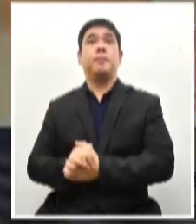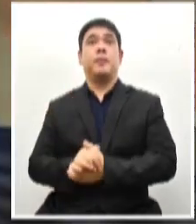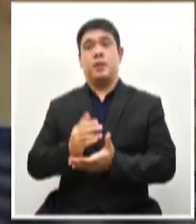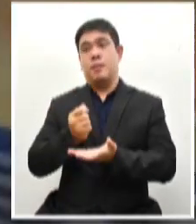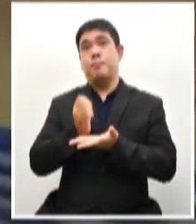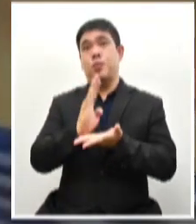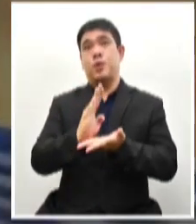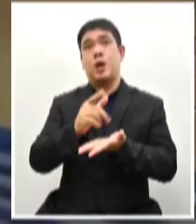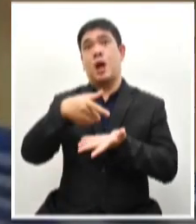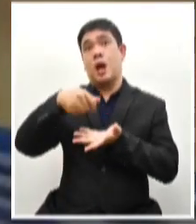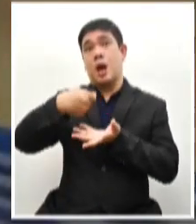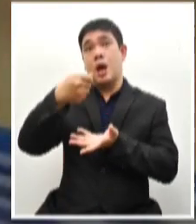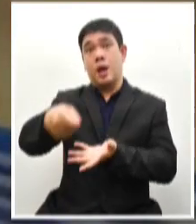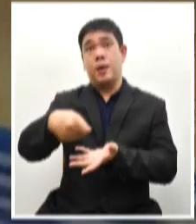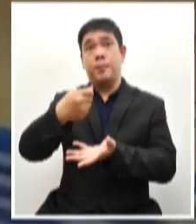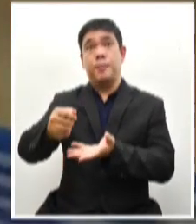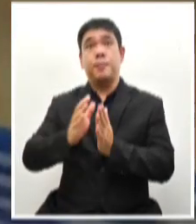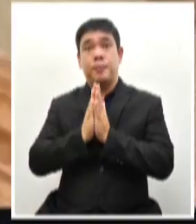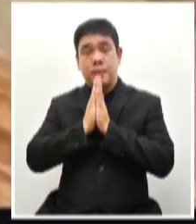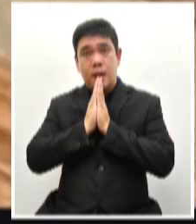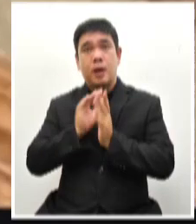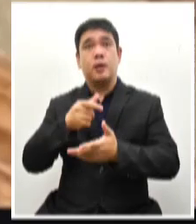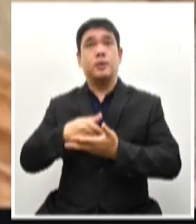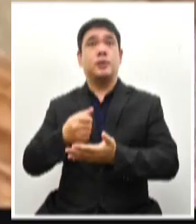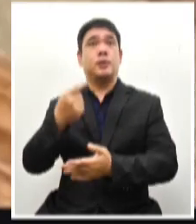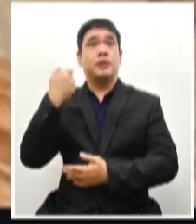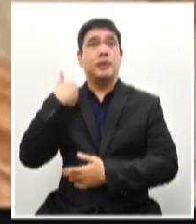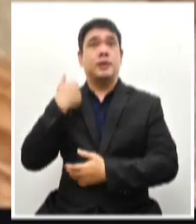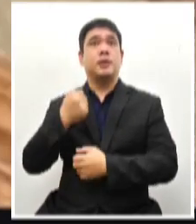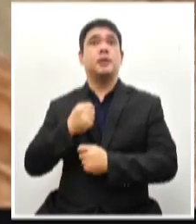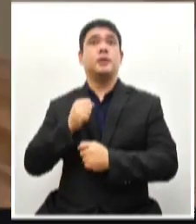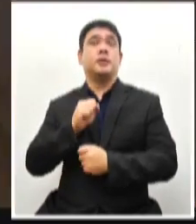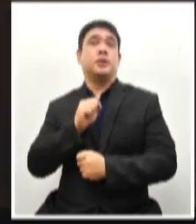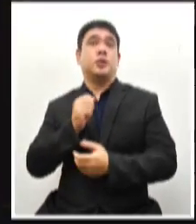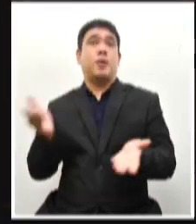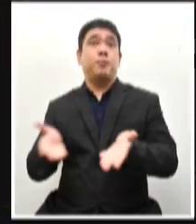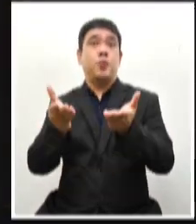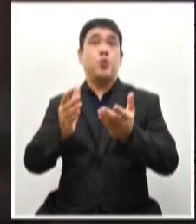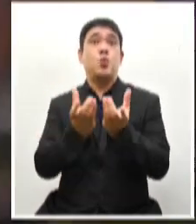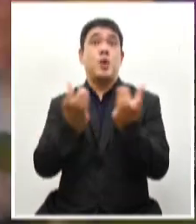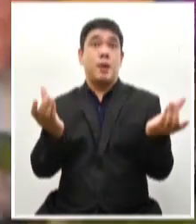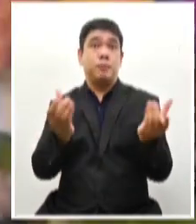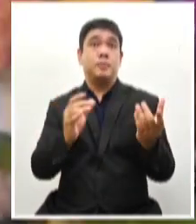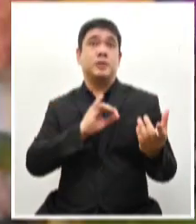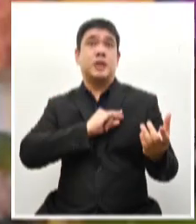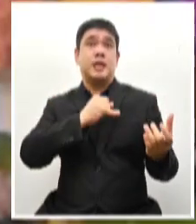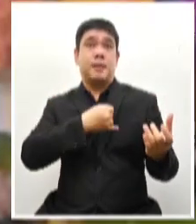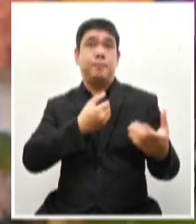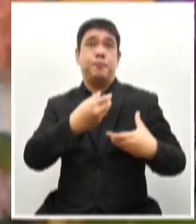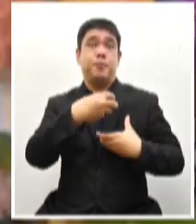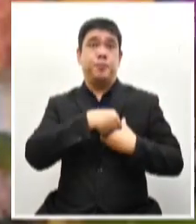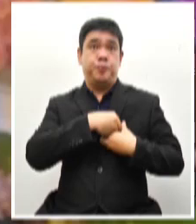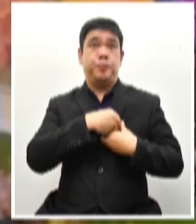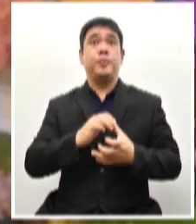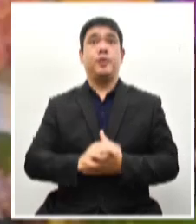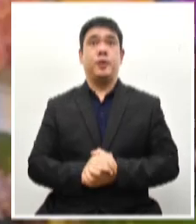ยคนชราอย่างต่อเนื่องผลของการมีบทบาทเป็นผู้นำทางด้านการส่งเสริมคุณธรรมจริยธรรมทำ